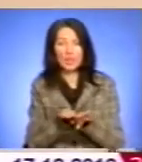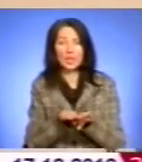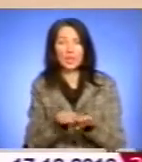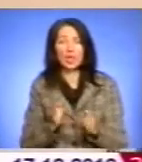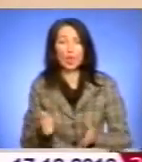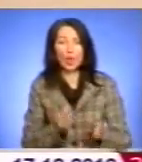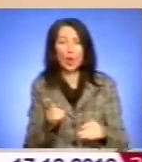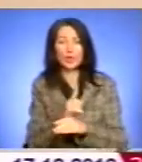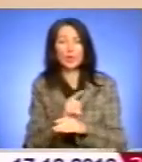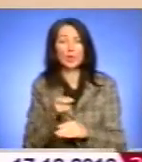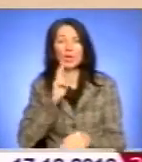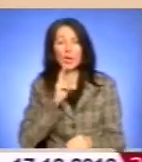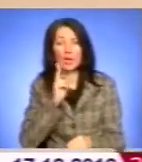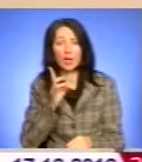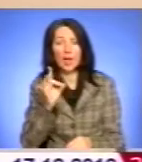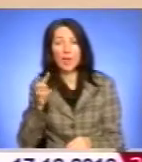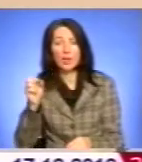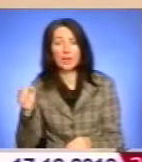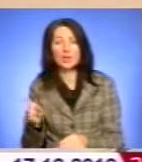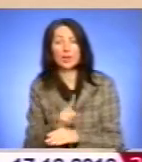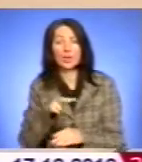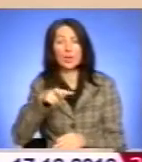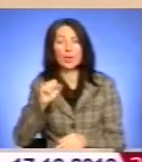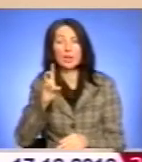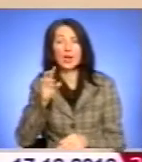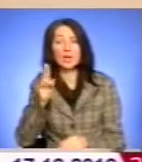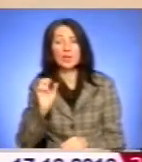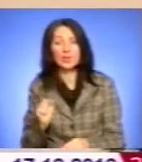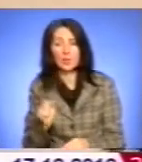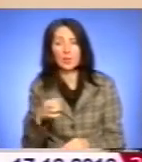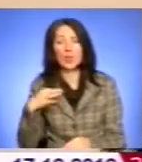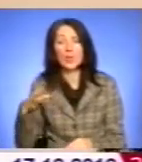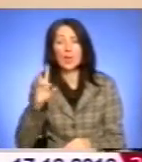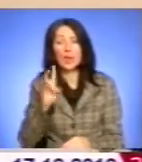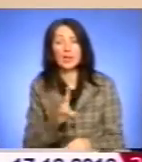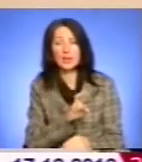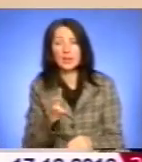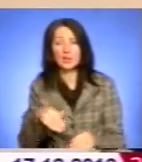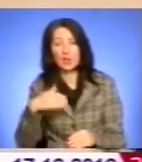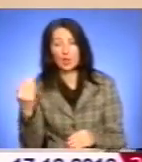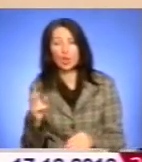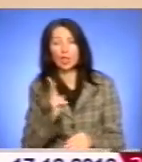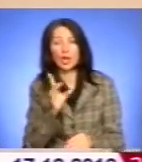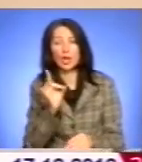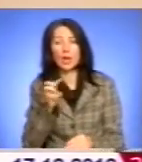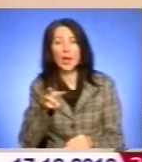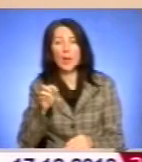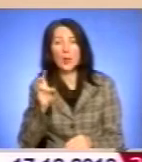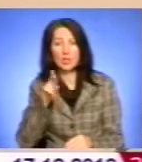Тернопіль-Кременець, Тернопіль-Ланівці, Біла Церква-Кременець зі сторони Кременця, також на